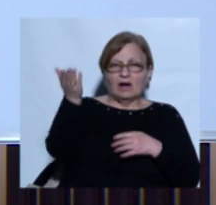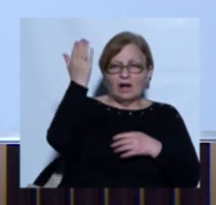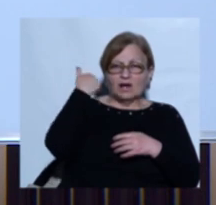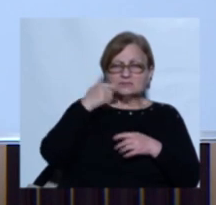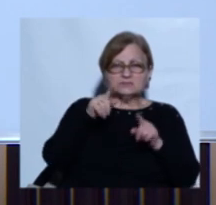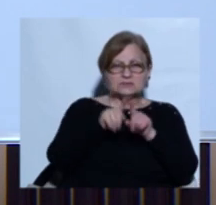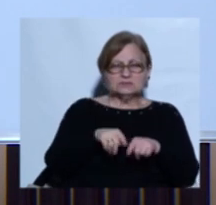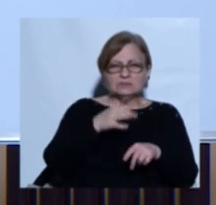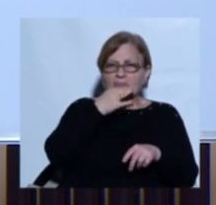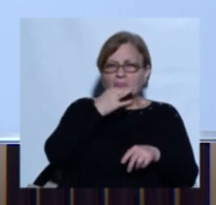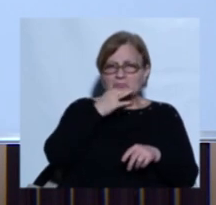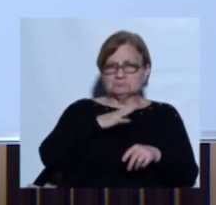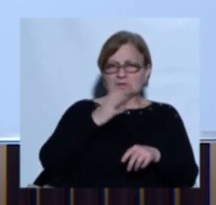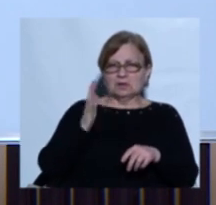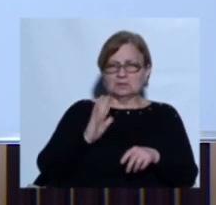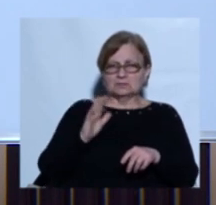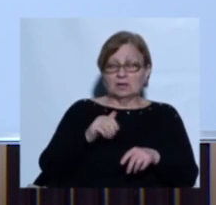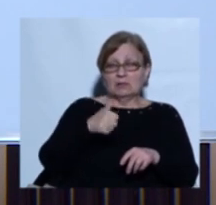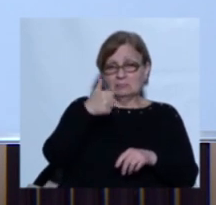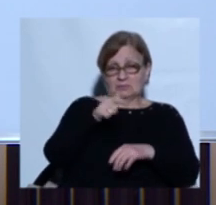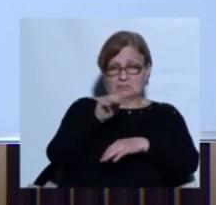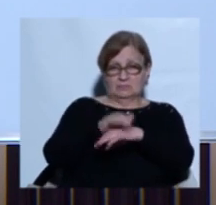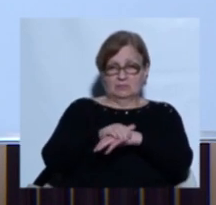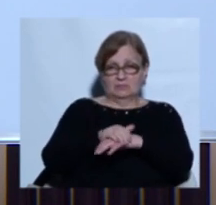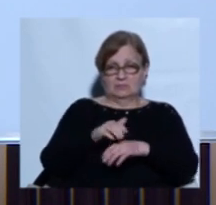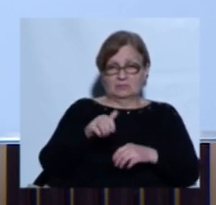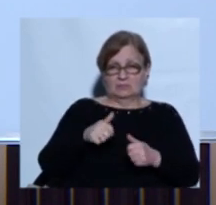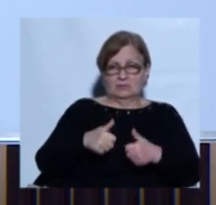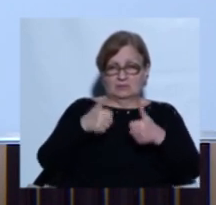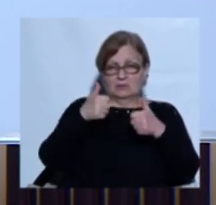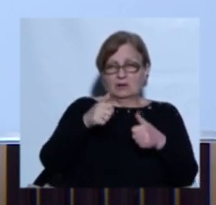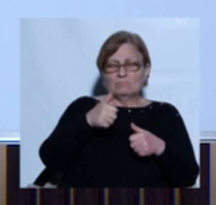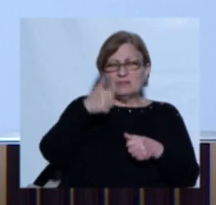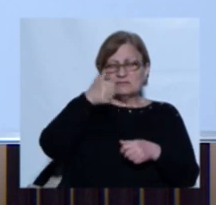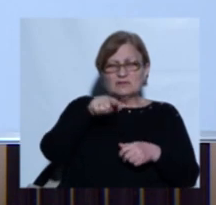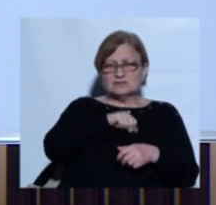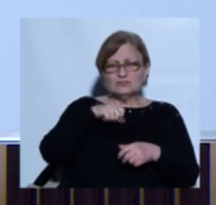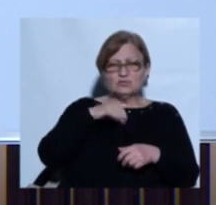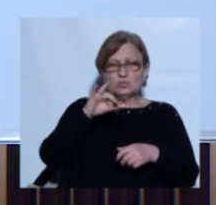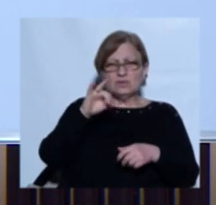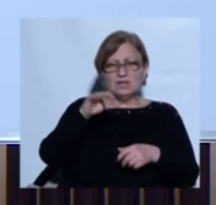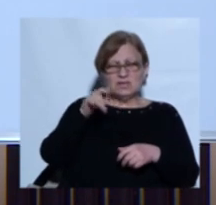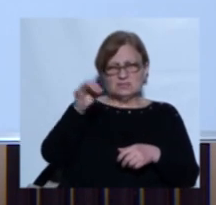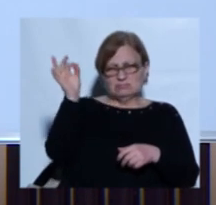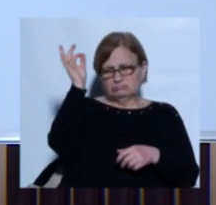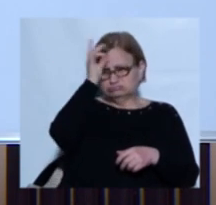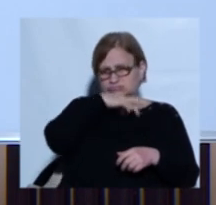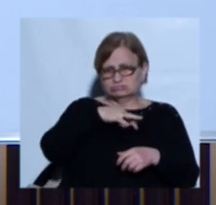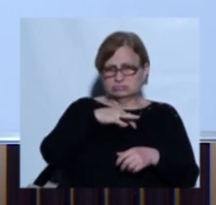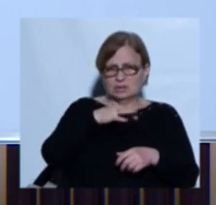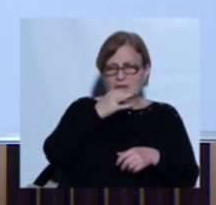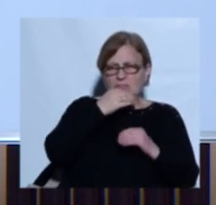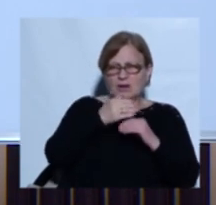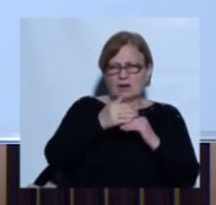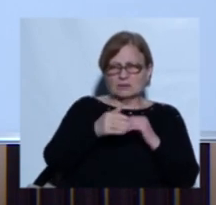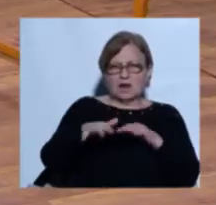მომხდარა. აი ეს პირველი ფაქტი თავდაპირველად თითქოს იგიშიც არ იწვევს არაფერს, მაგრამ მოგვიანებით ამხელა